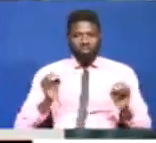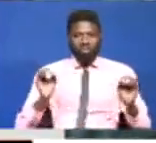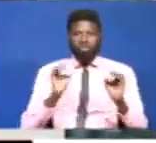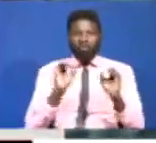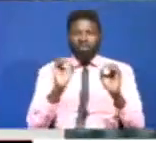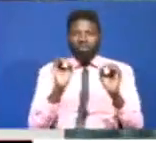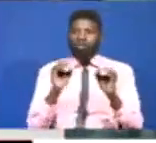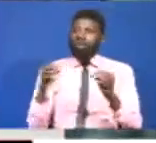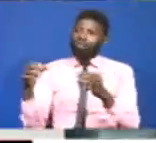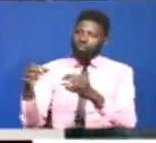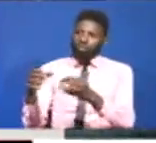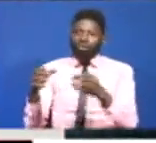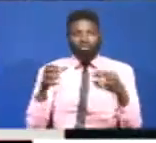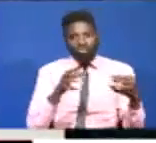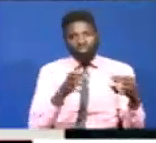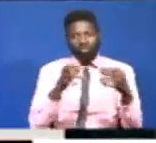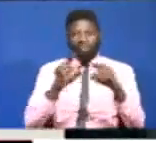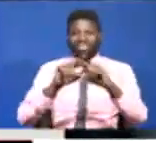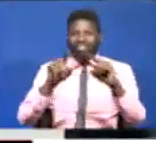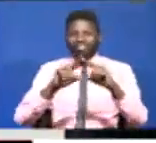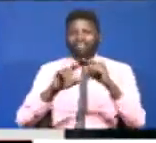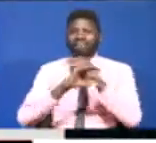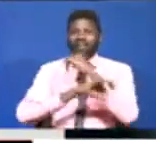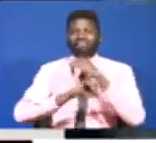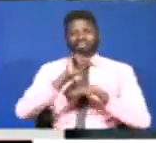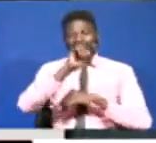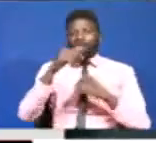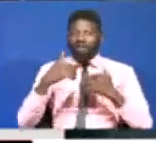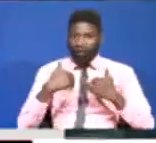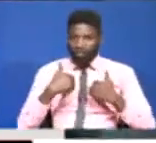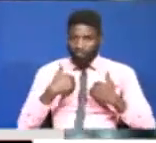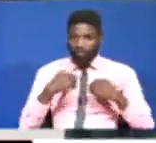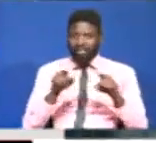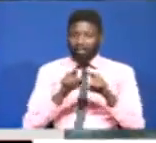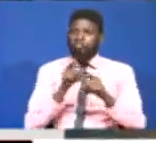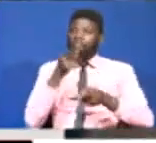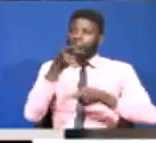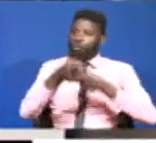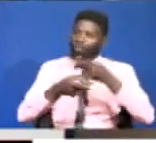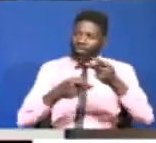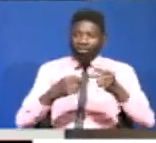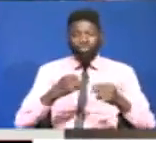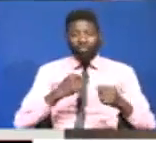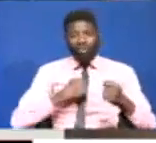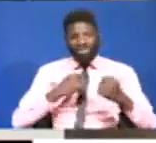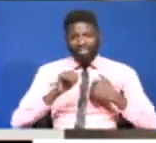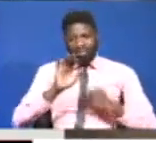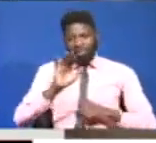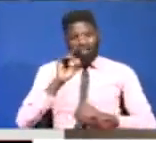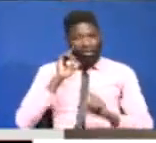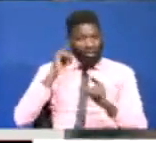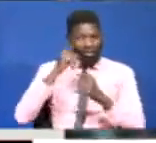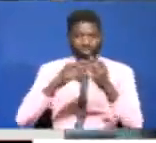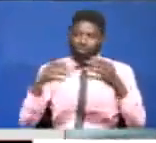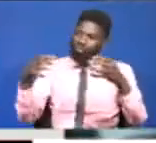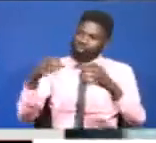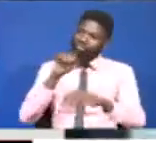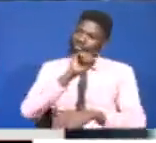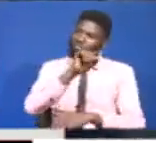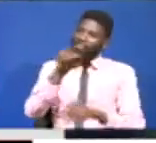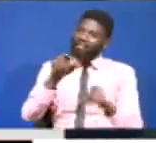vikundi pia ambavyo vimetoka nchi zingine, na part ya process hiyo ya Luanda ni kuhakikisha kwamba hivyo vikundi viweze